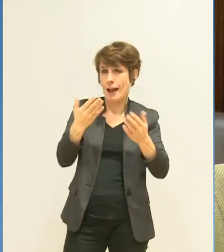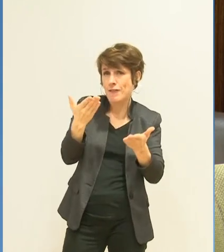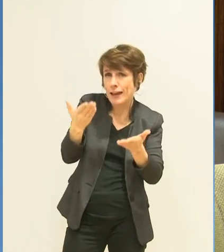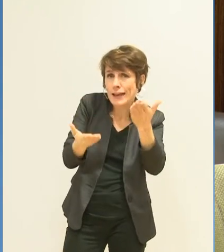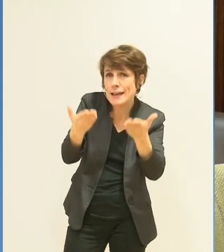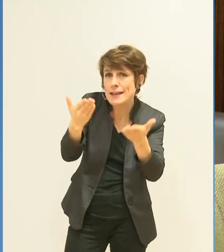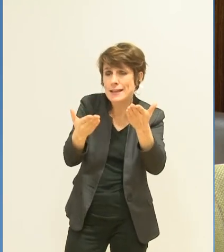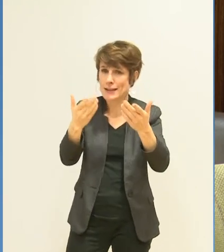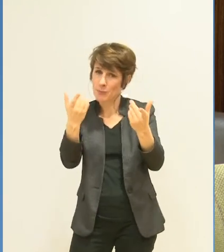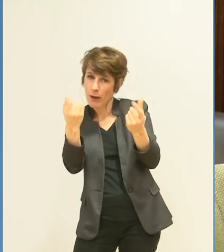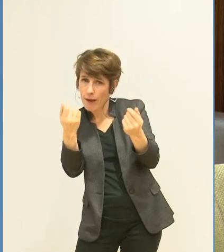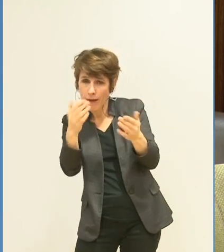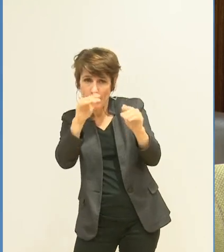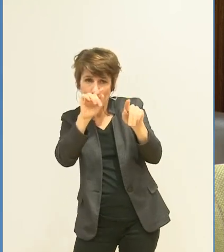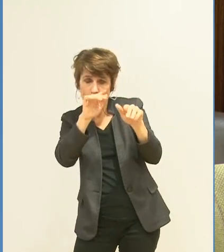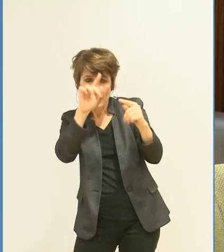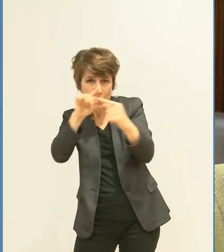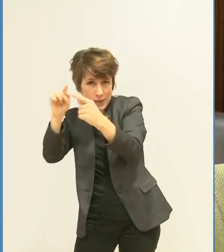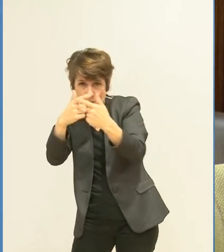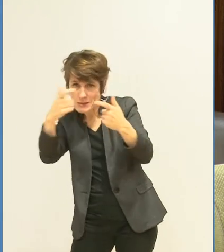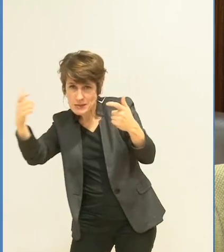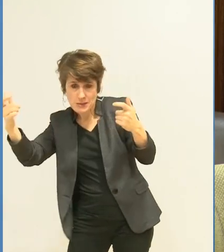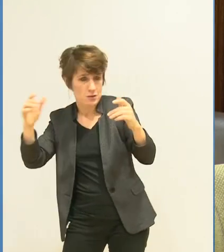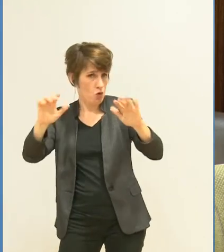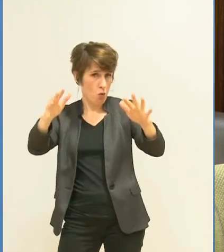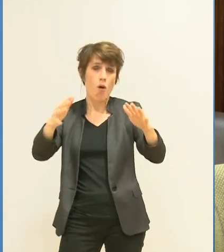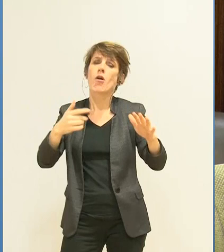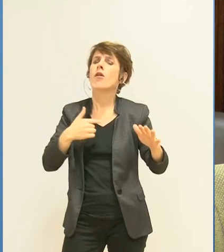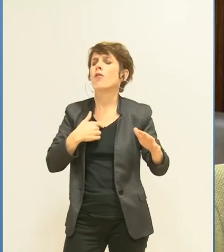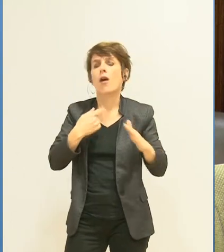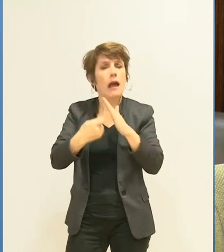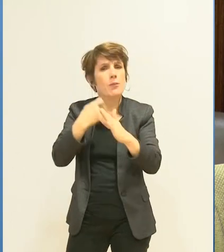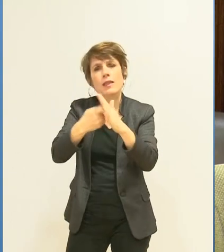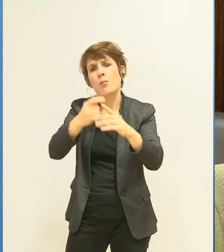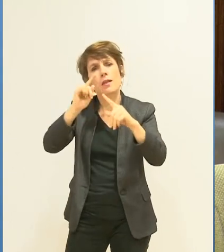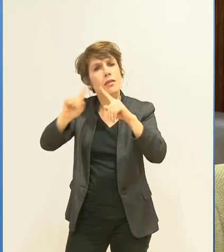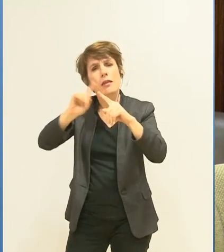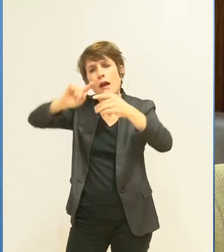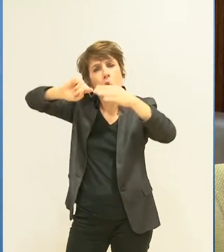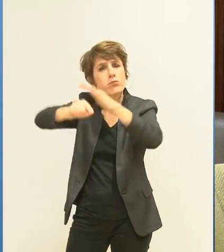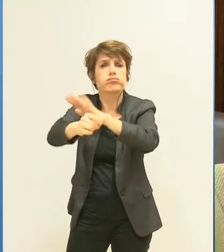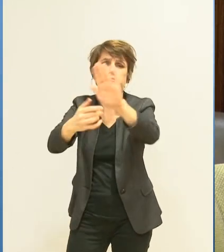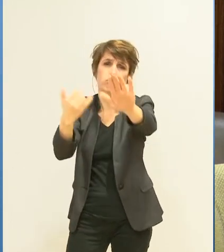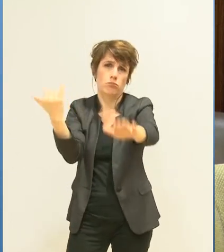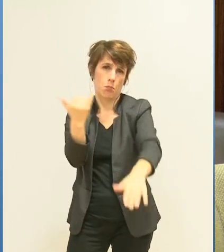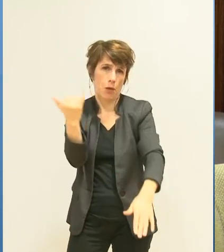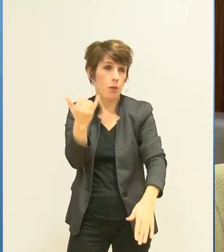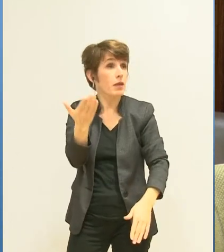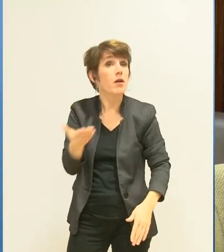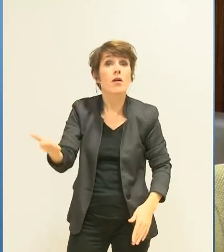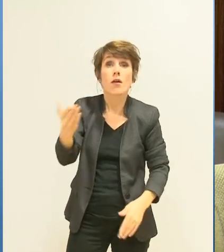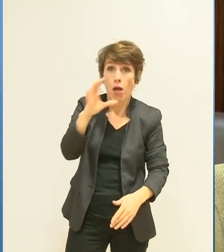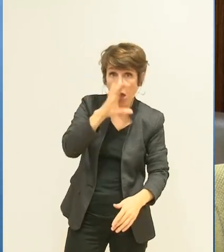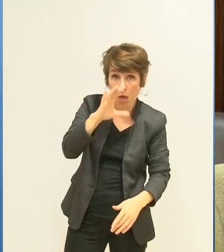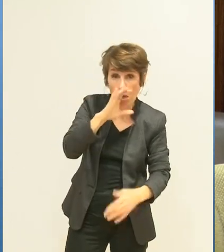point par point et nous ne reviendrons pas sur le détail de cette intervention elle est à disposition pour celles et ceux